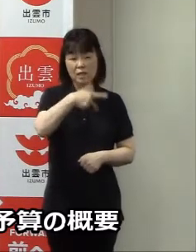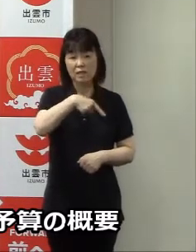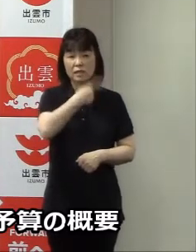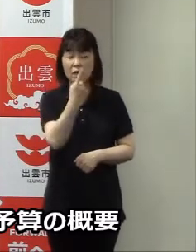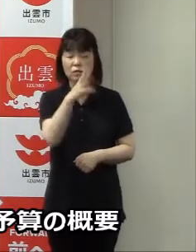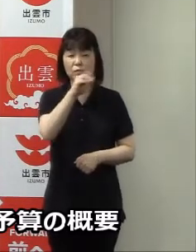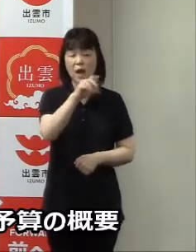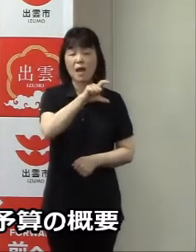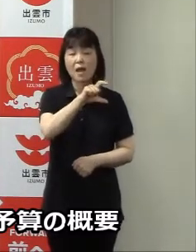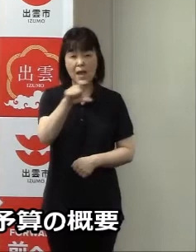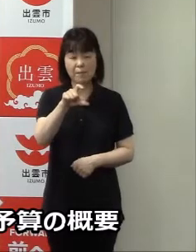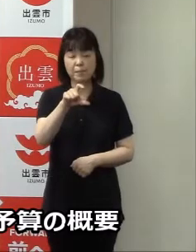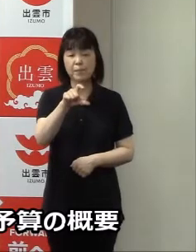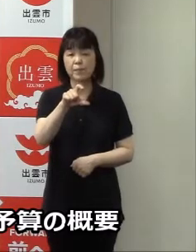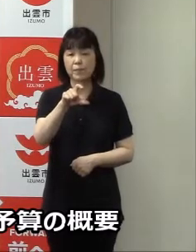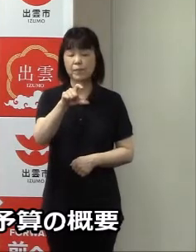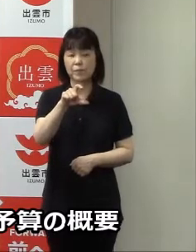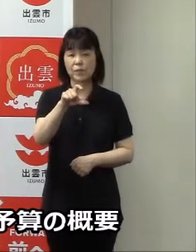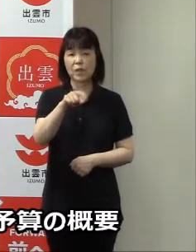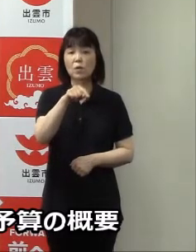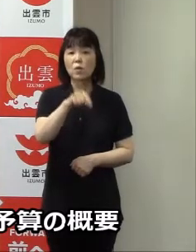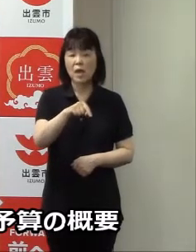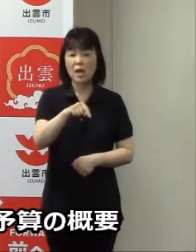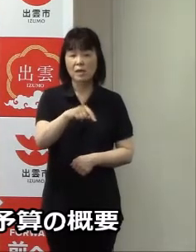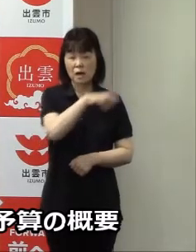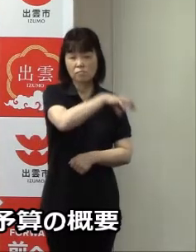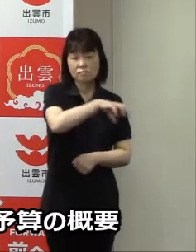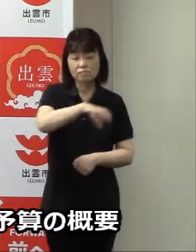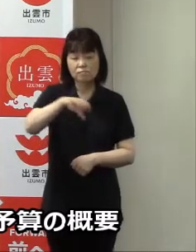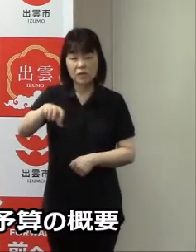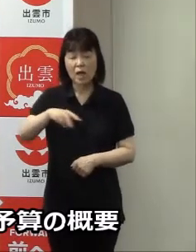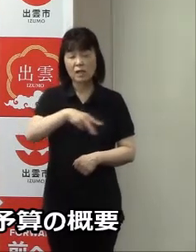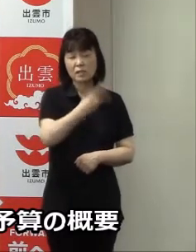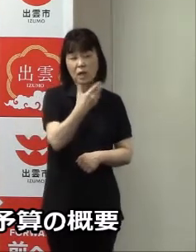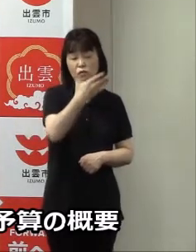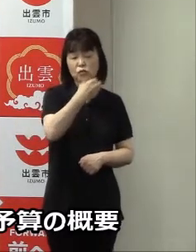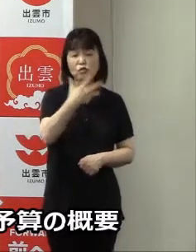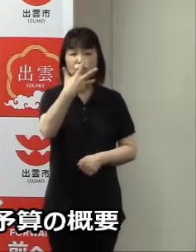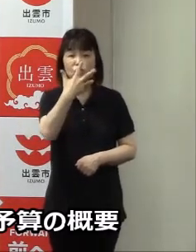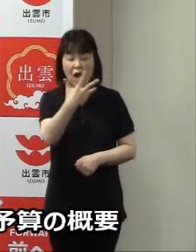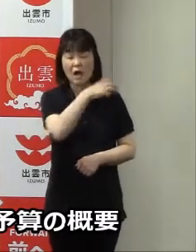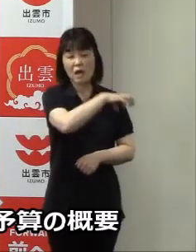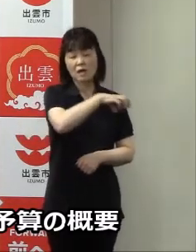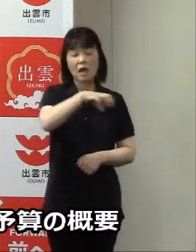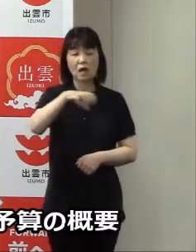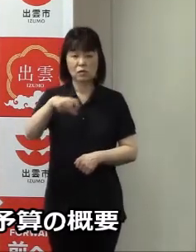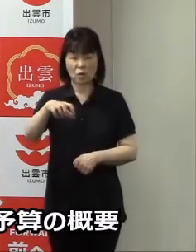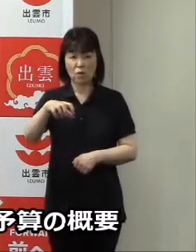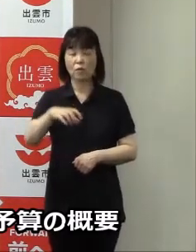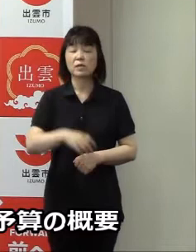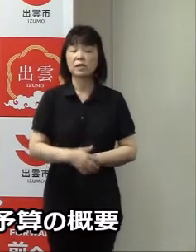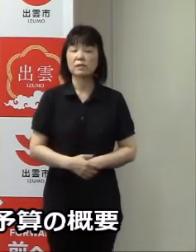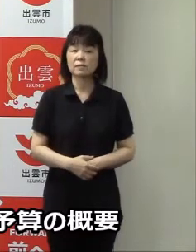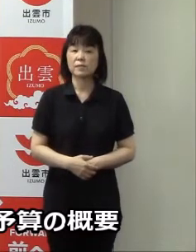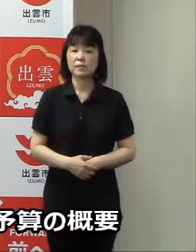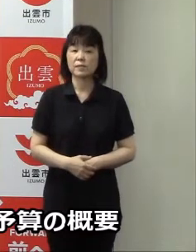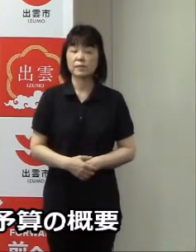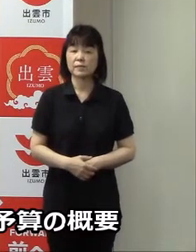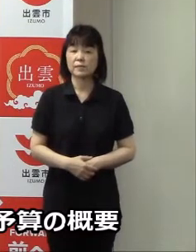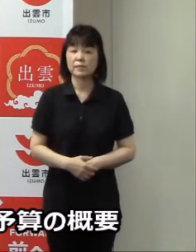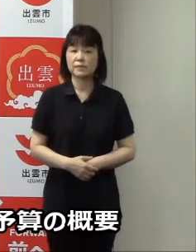円ありましてこれが298箇所という箇所数になっておるところであります。